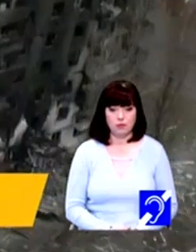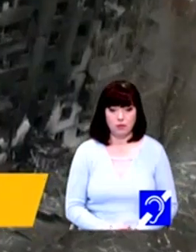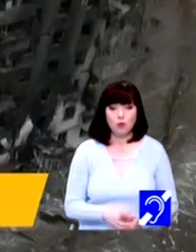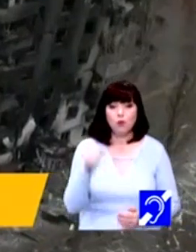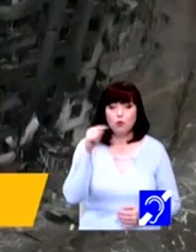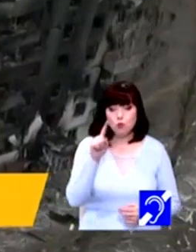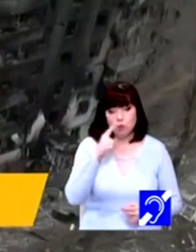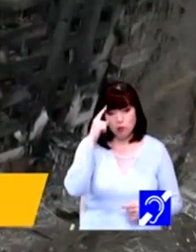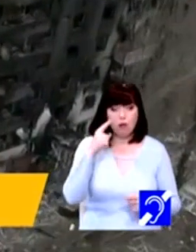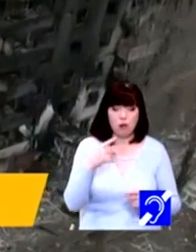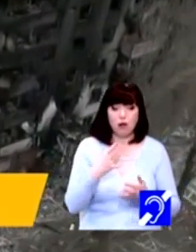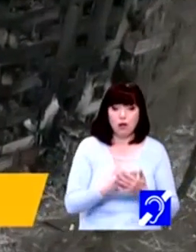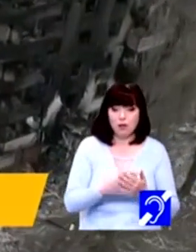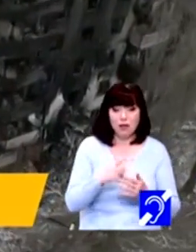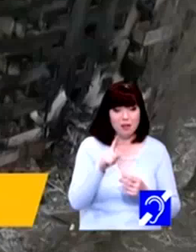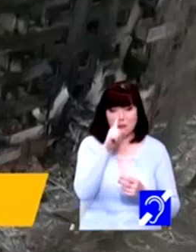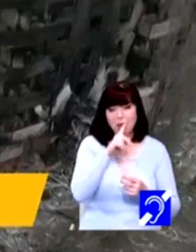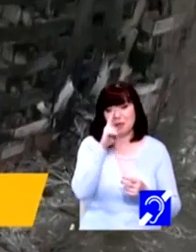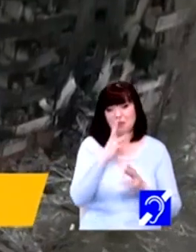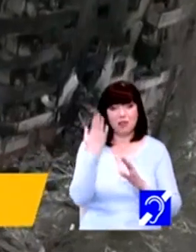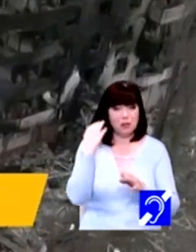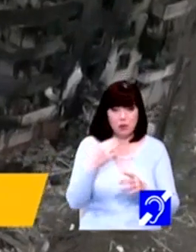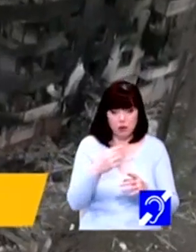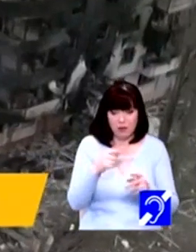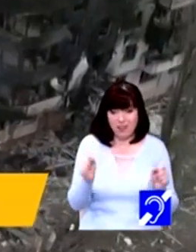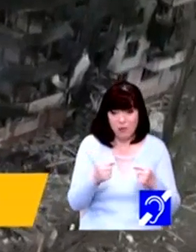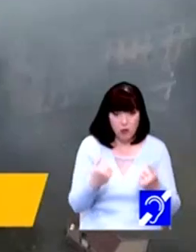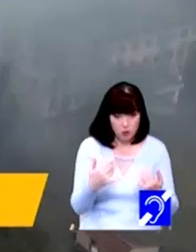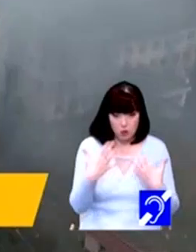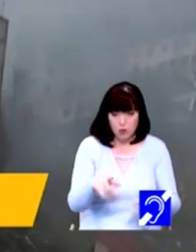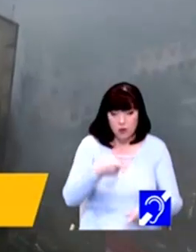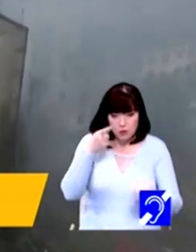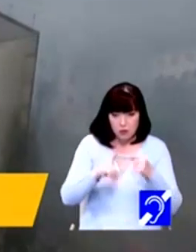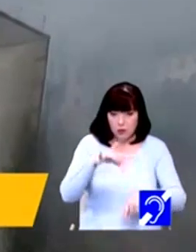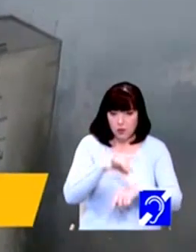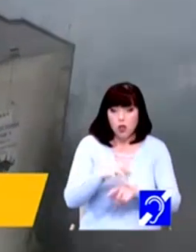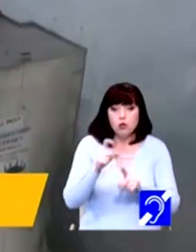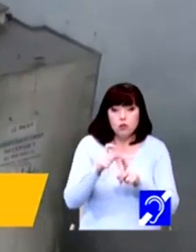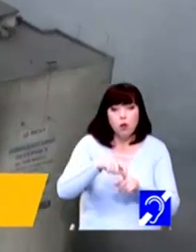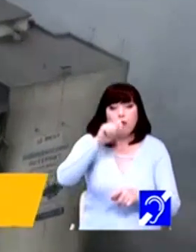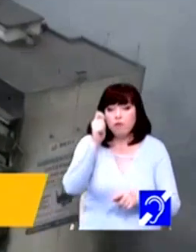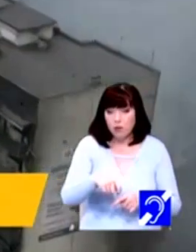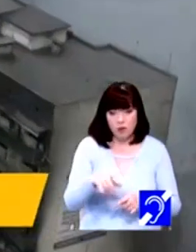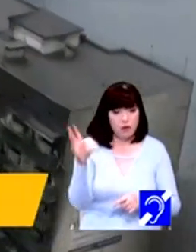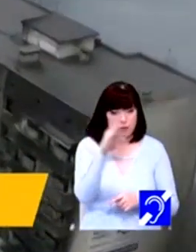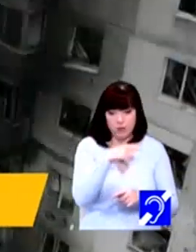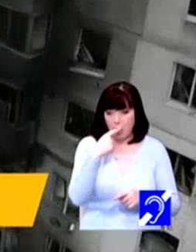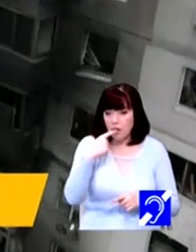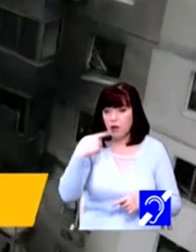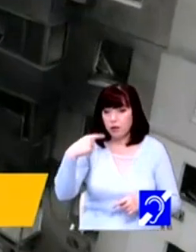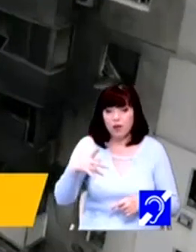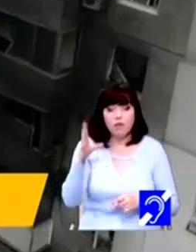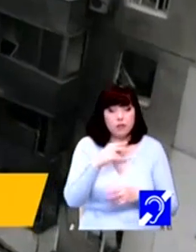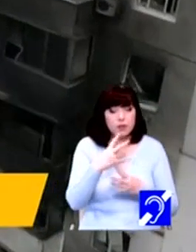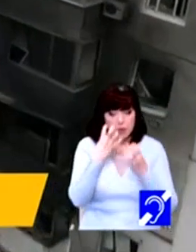Ceea ce părea acum câteva luni o utopie, astăzi a devenit realitate. Cuvântul război este pe buzele tuturor. Toate privirile